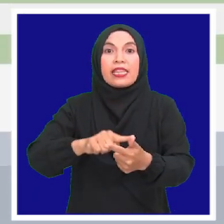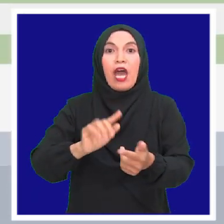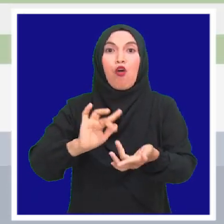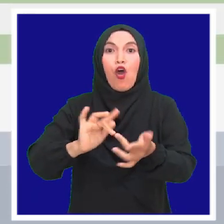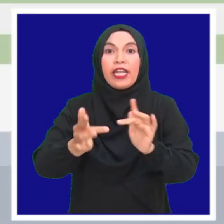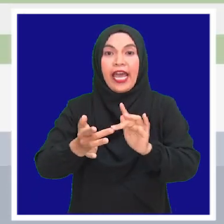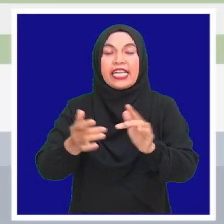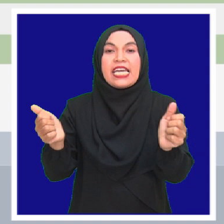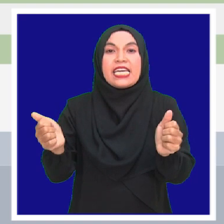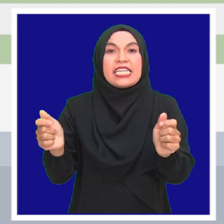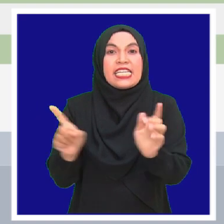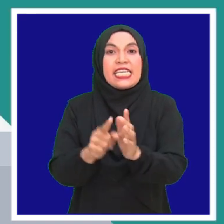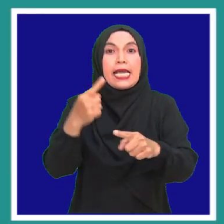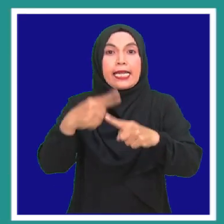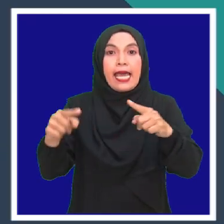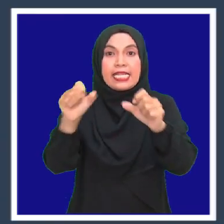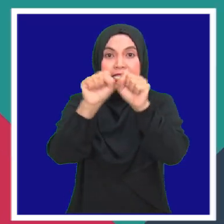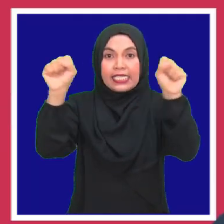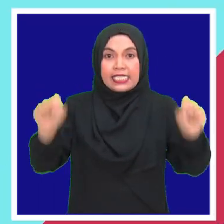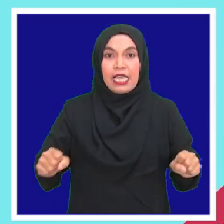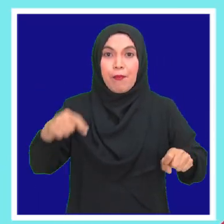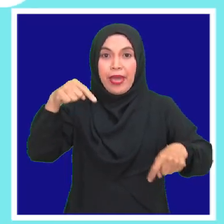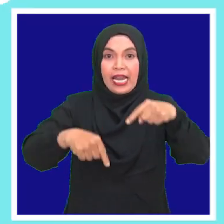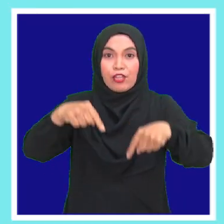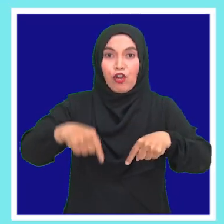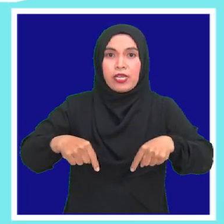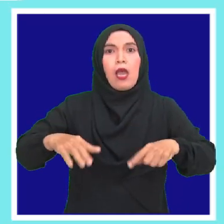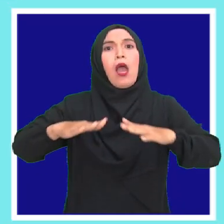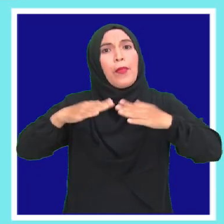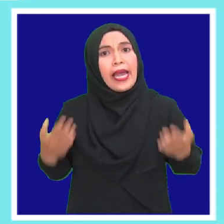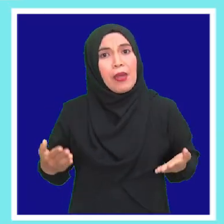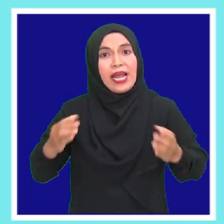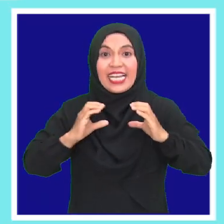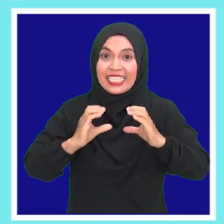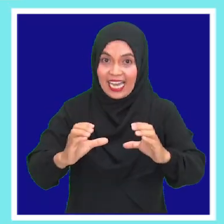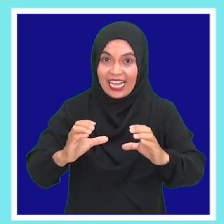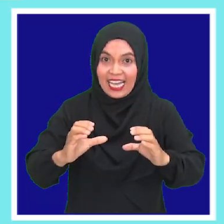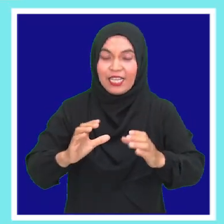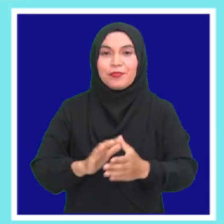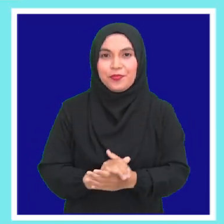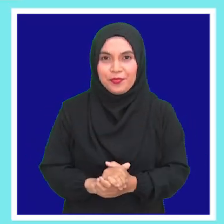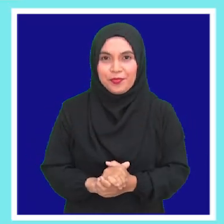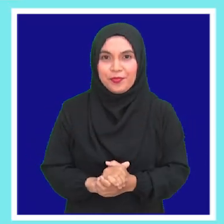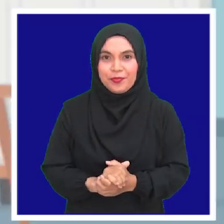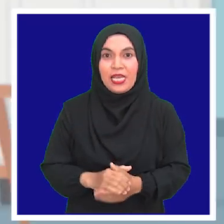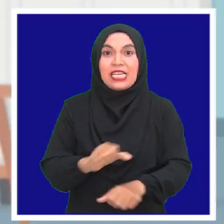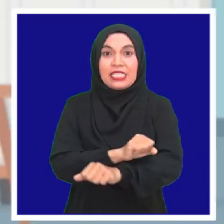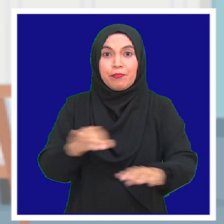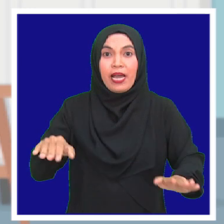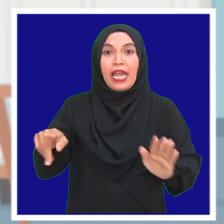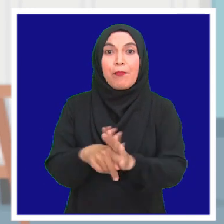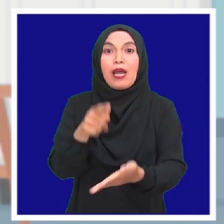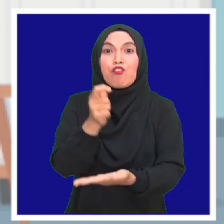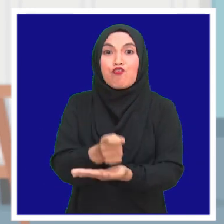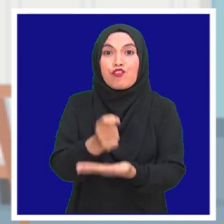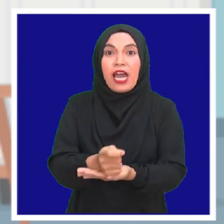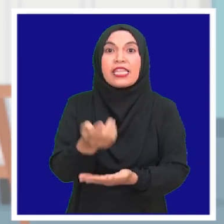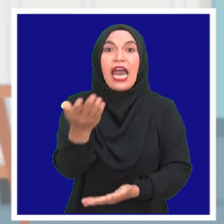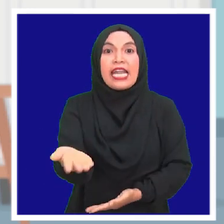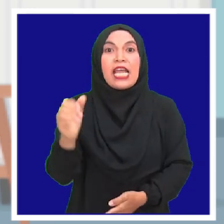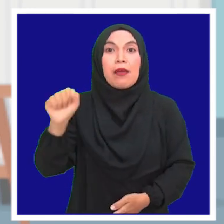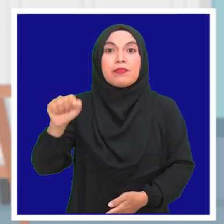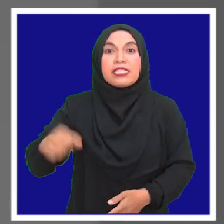Nu katelah hiji sistem elektronik. Kumacarana, salaku nu ngagugat, anjeun bisa ngadaftar hiji pasualan